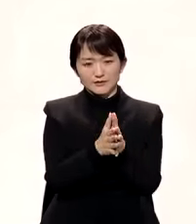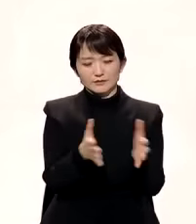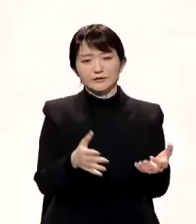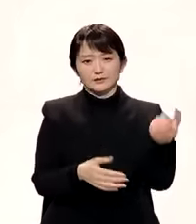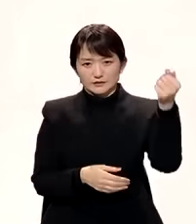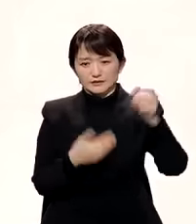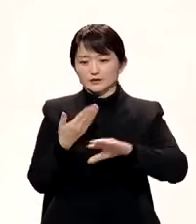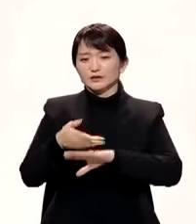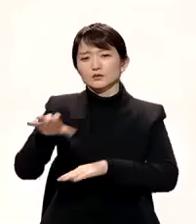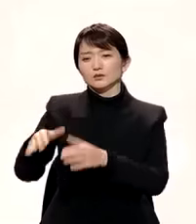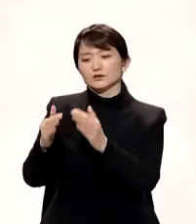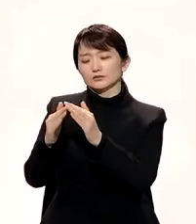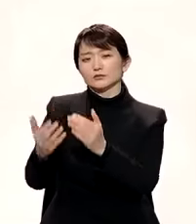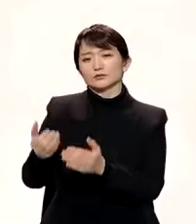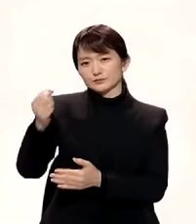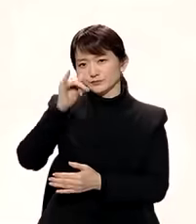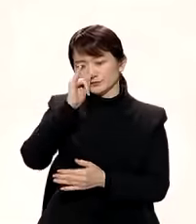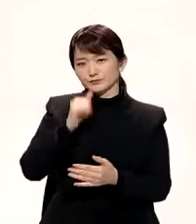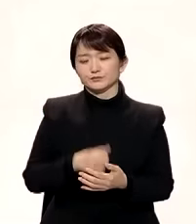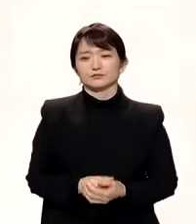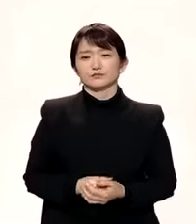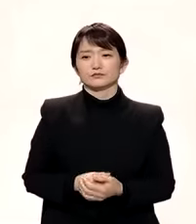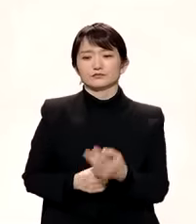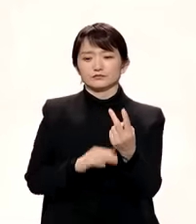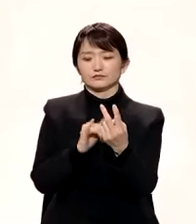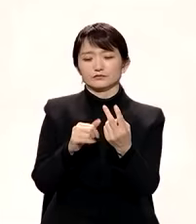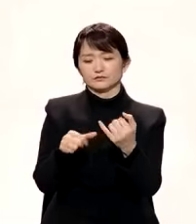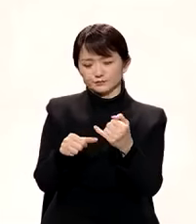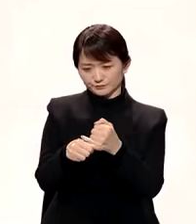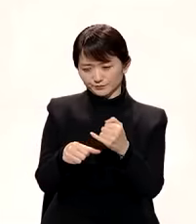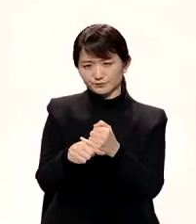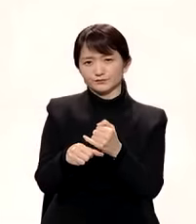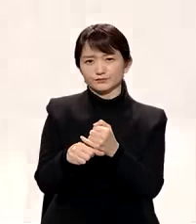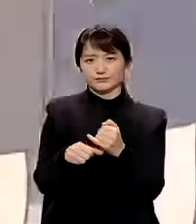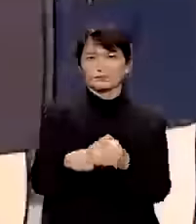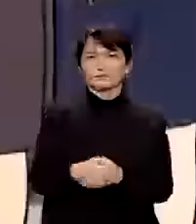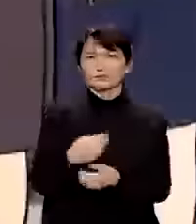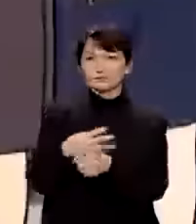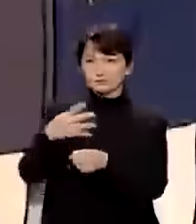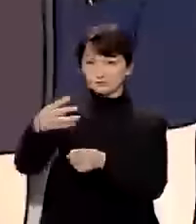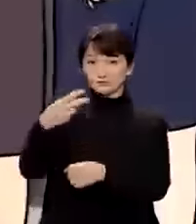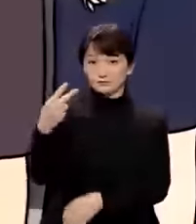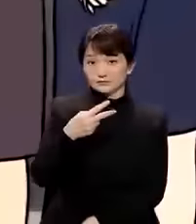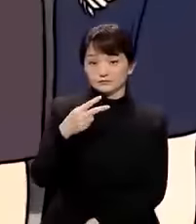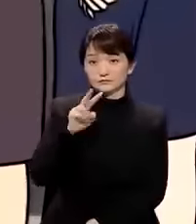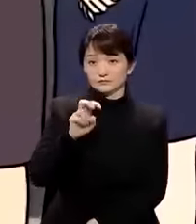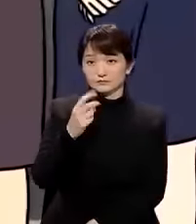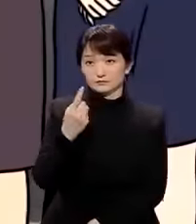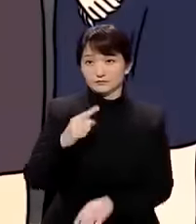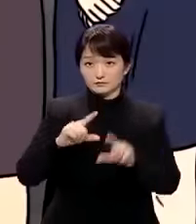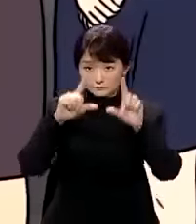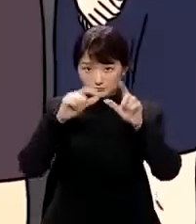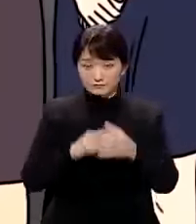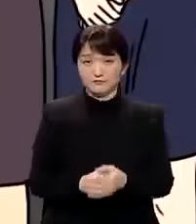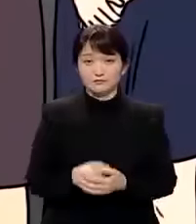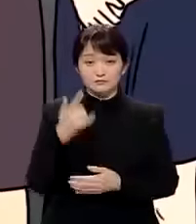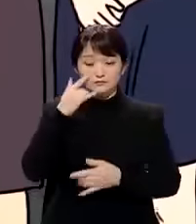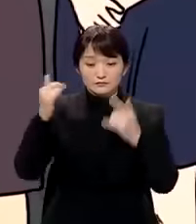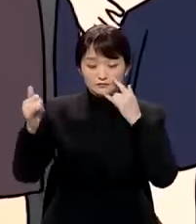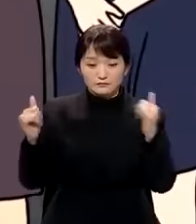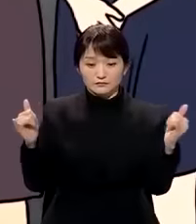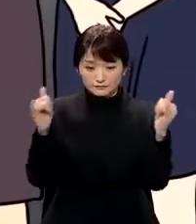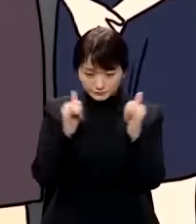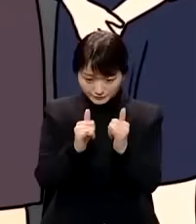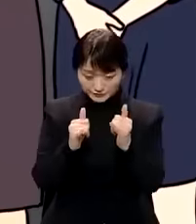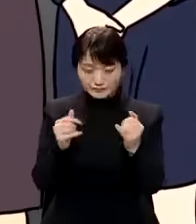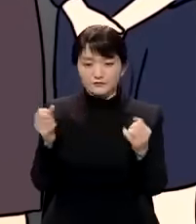안채 있다 라고 소개를 했습니다 아무튼 이둘은 연인 사이로 발전을 했고요 그 4년 뒤 지난 2021년이 있습니다 년내 가진 뒤에